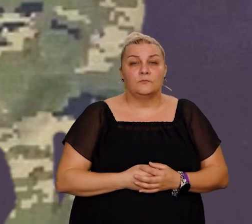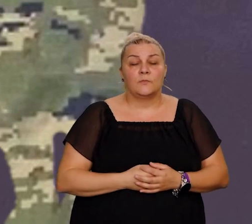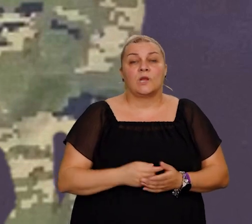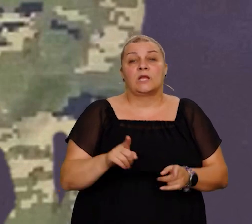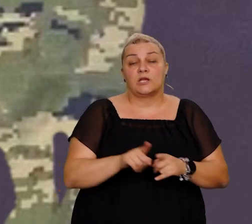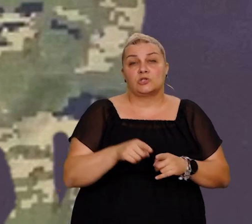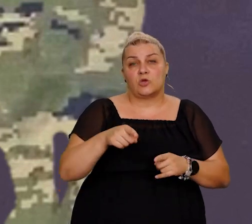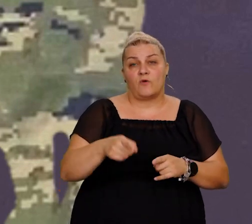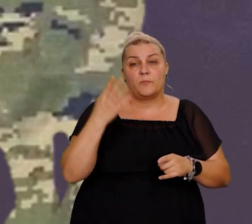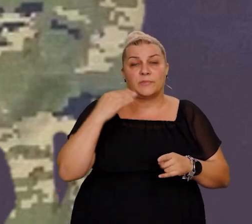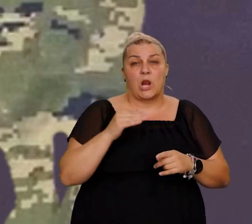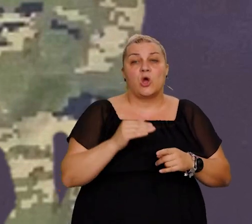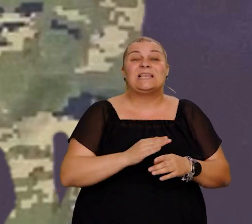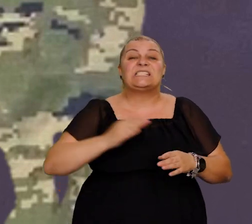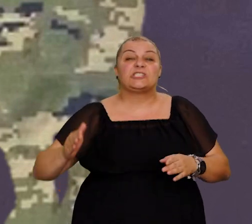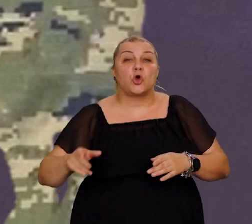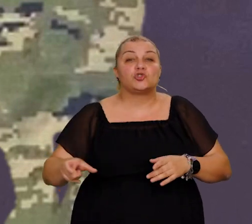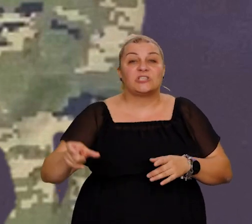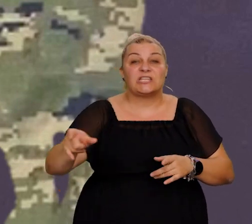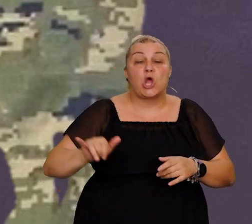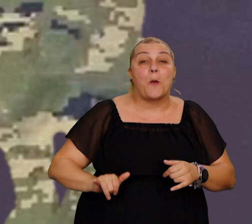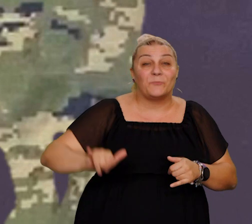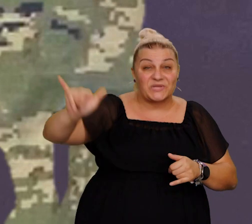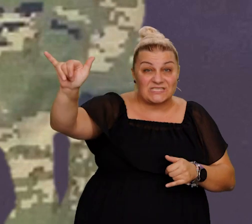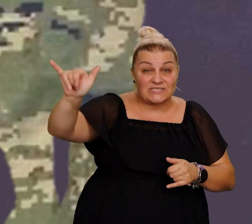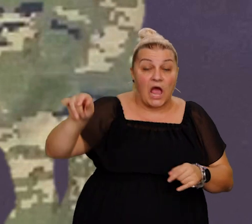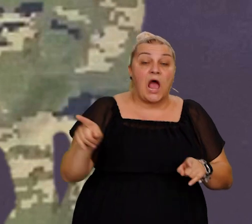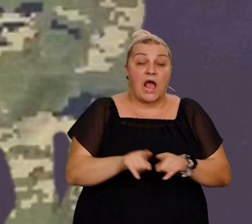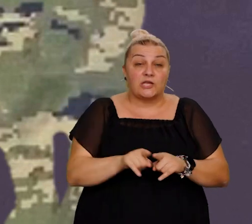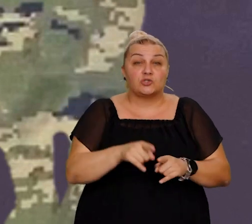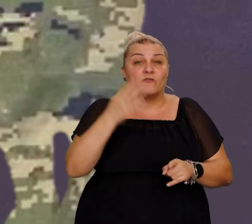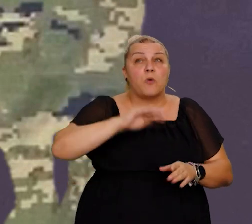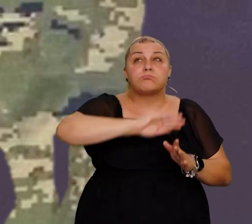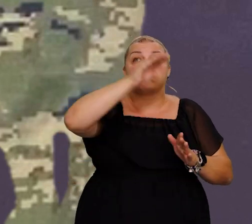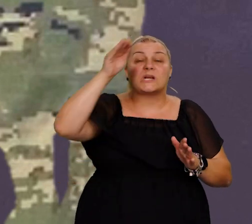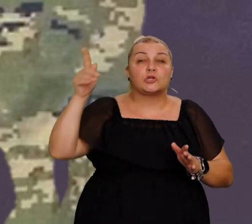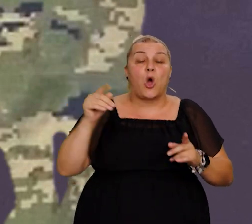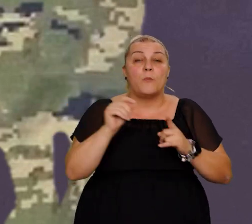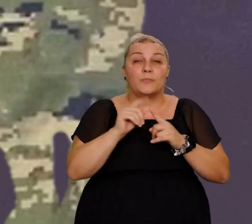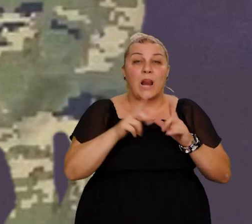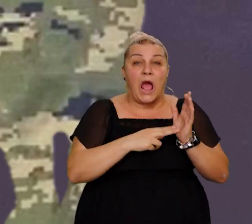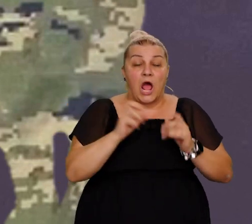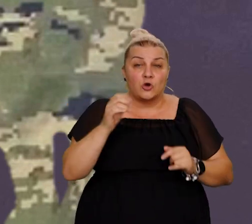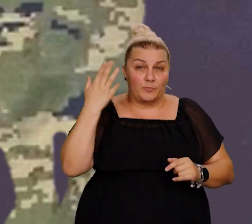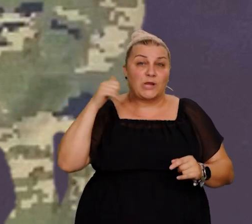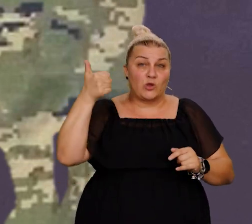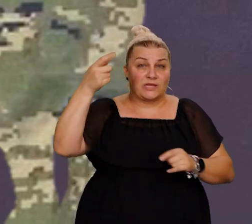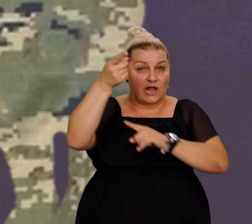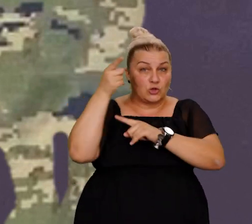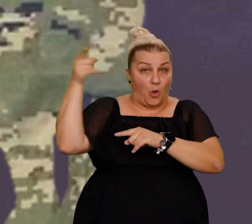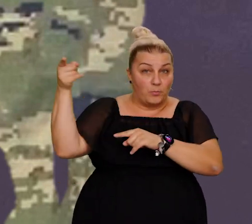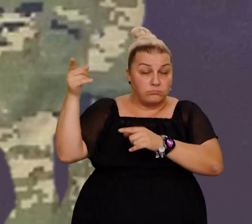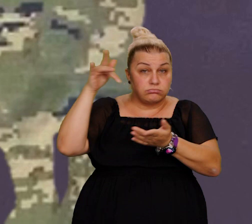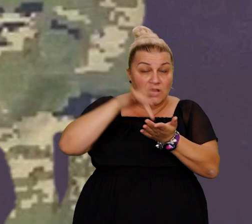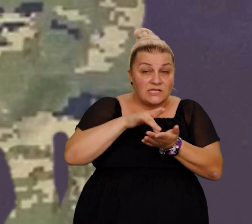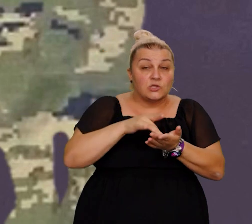bio je jedan vod, kažem, na istočnom dijelu piste, a bio je jedan vod 40 mm na brdu Planu, poviše Trogira,